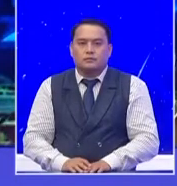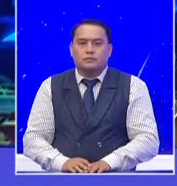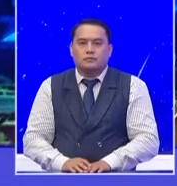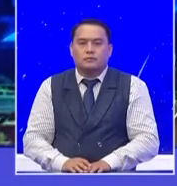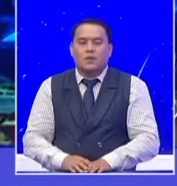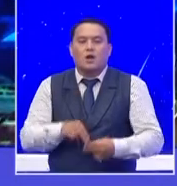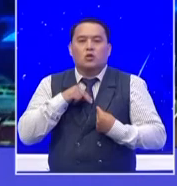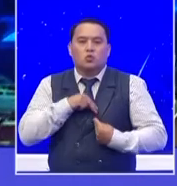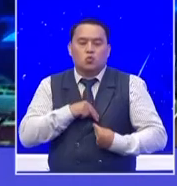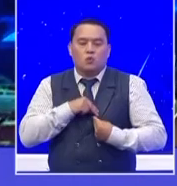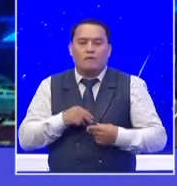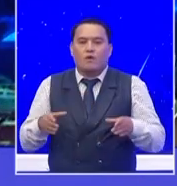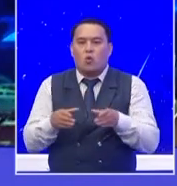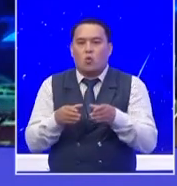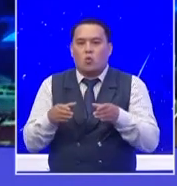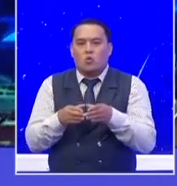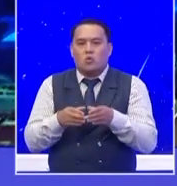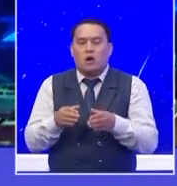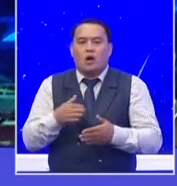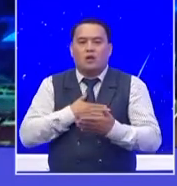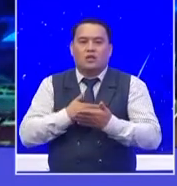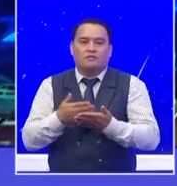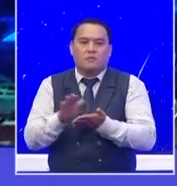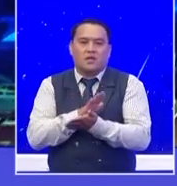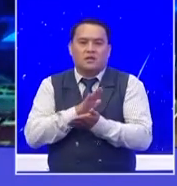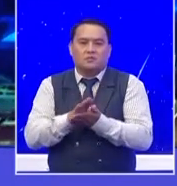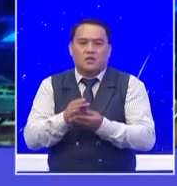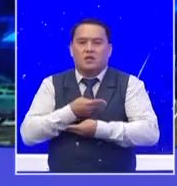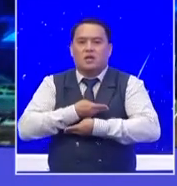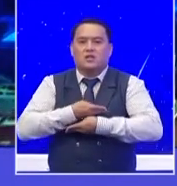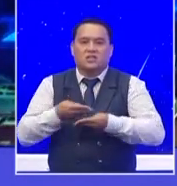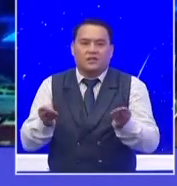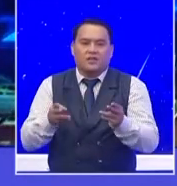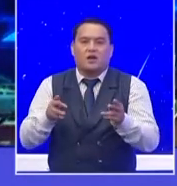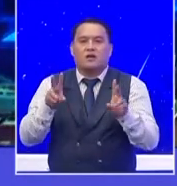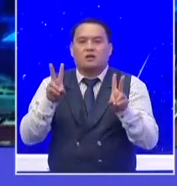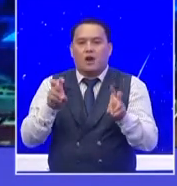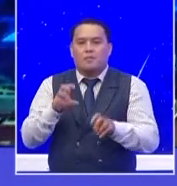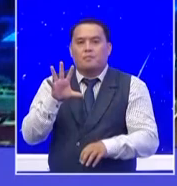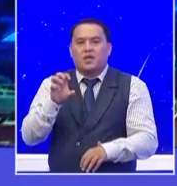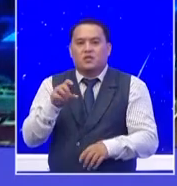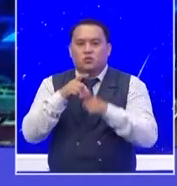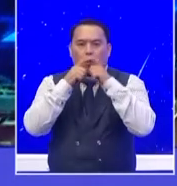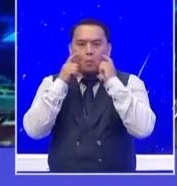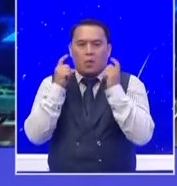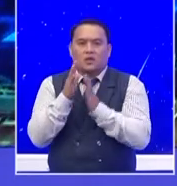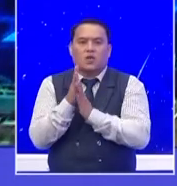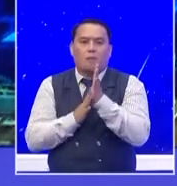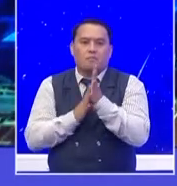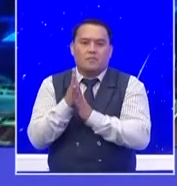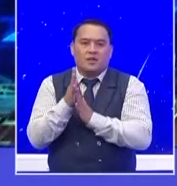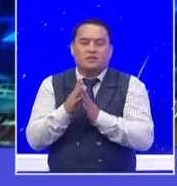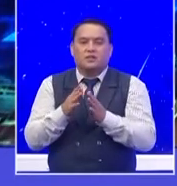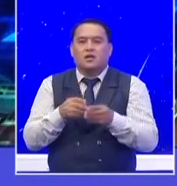Волонтеры трудового отряда «Жасыл-Ель» начали раздавать средства индивидуальной защиты. В рамках акции более 500 единиц масок, перчаток